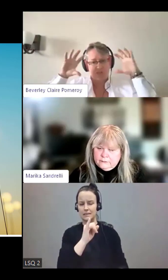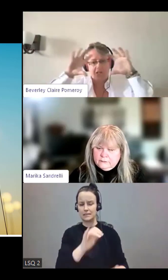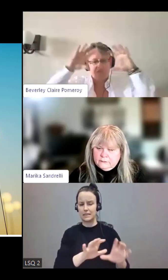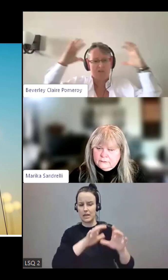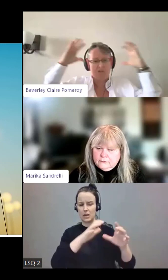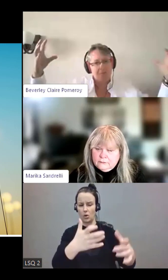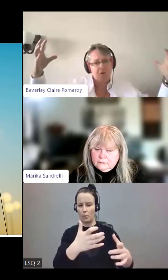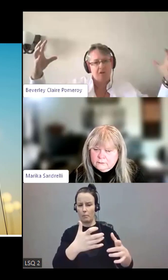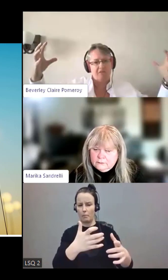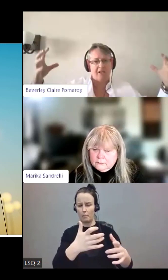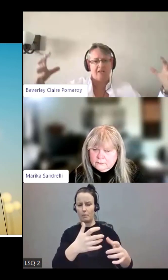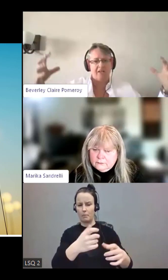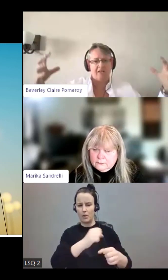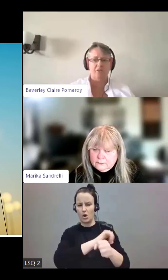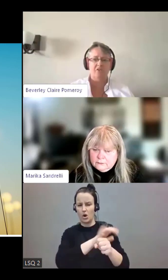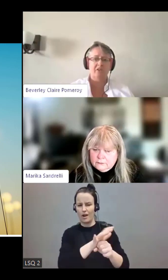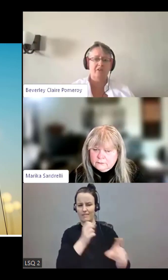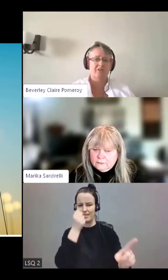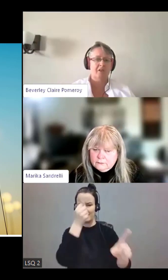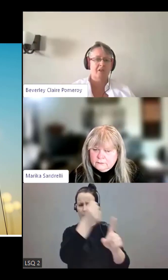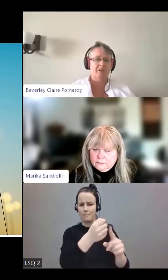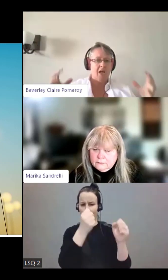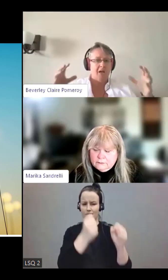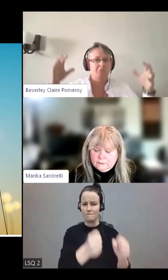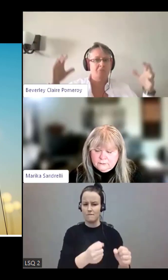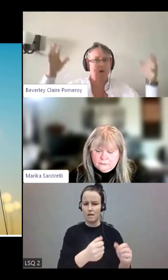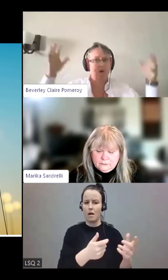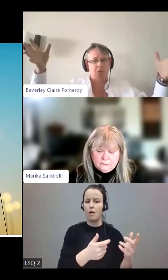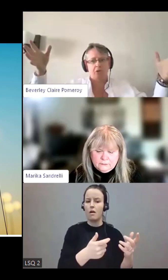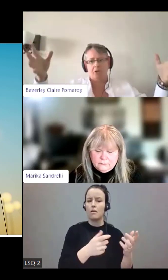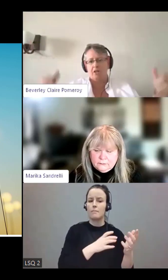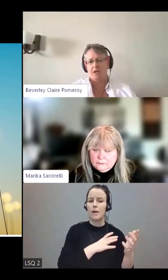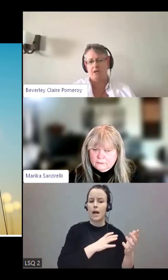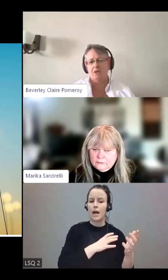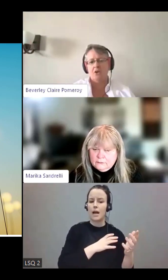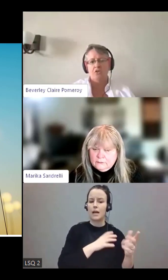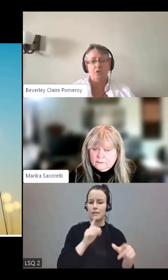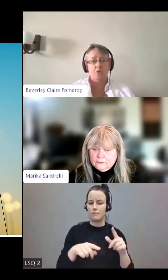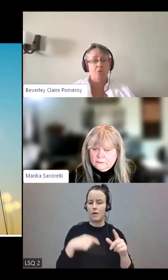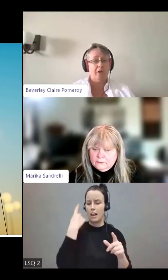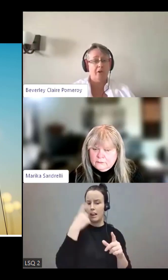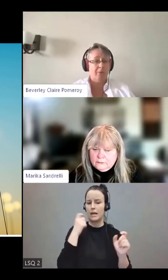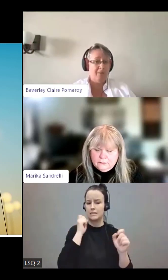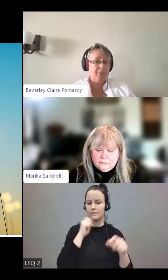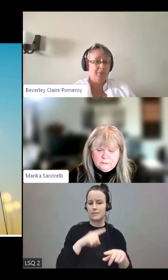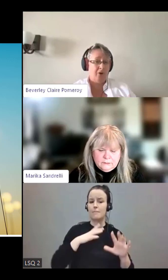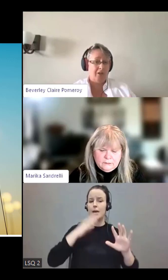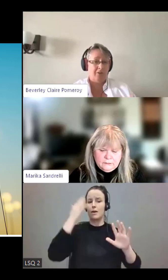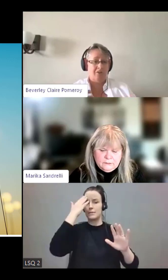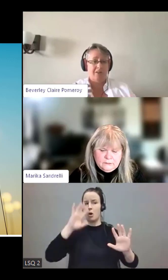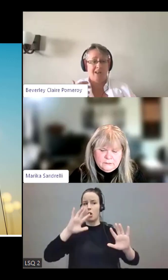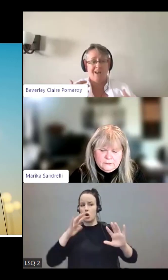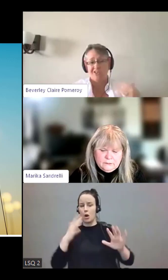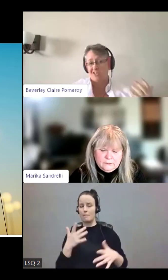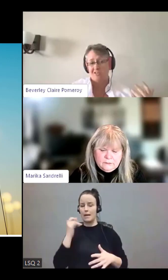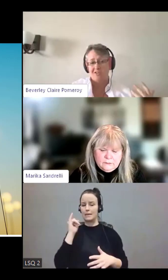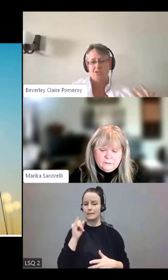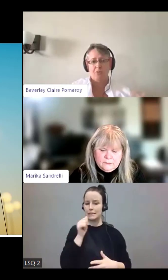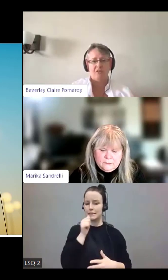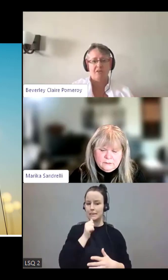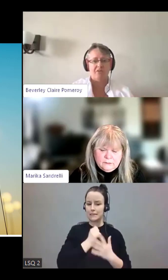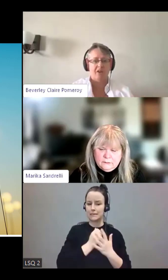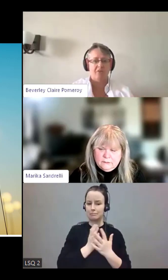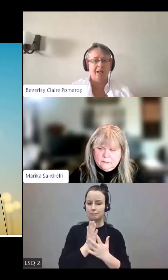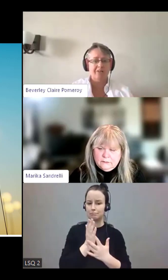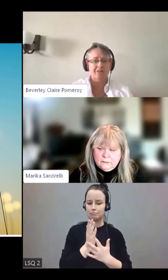on ne pense pas au cadre pour activer cette résilience, je ne pense pas qu'on aurait pu réussir. L'âge moyen